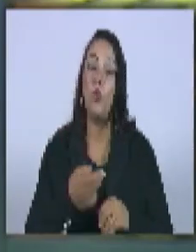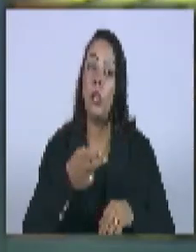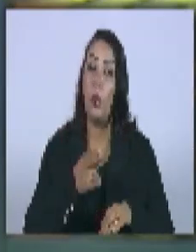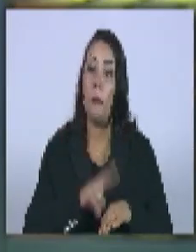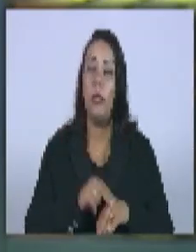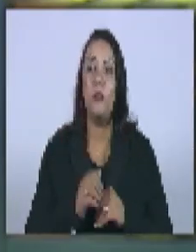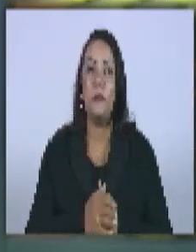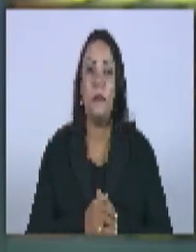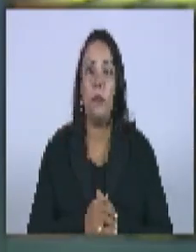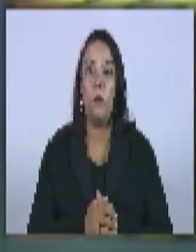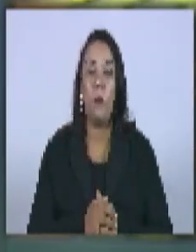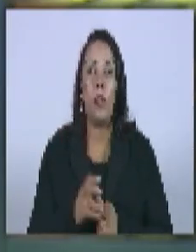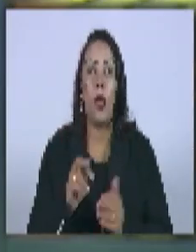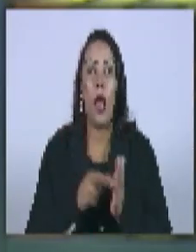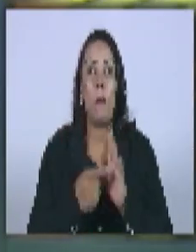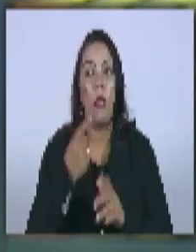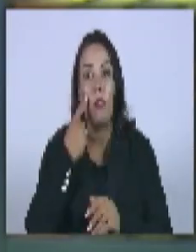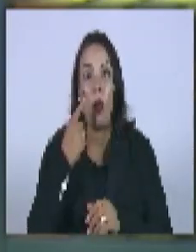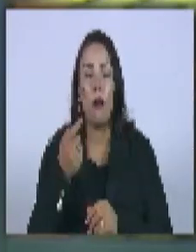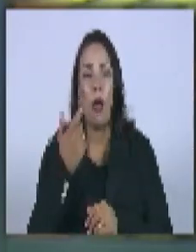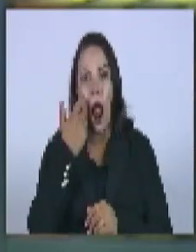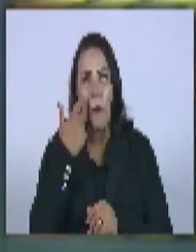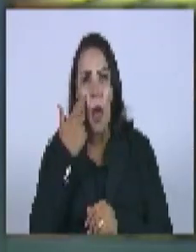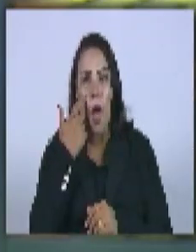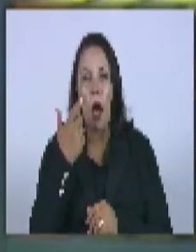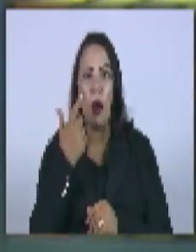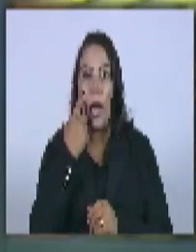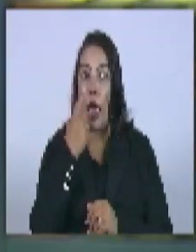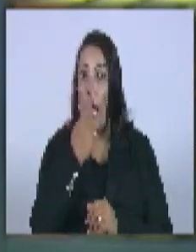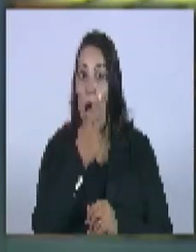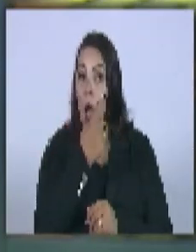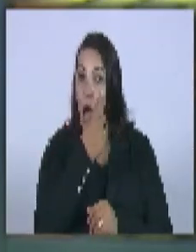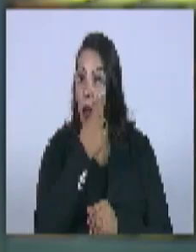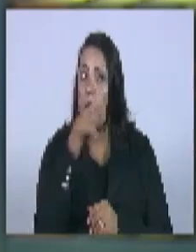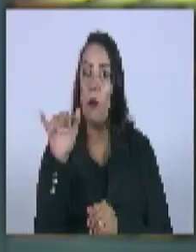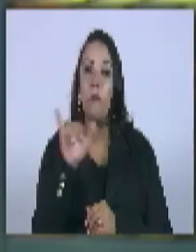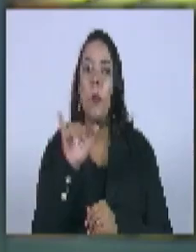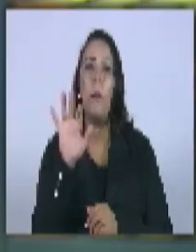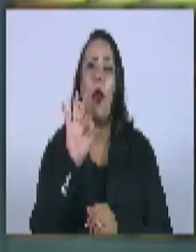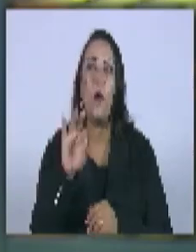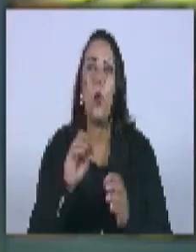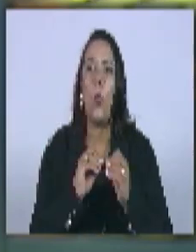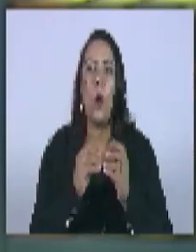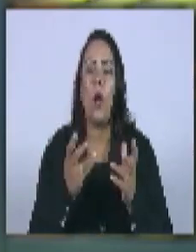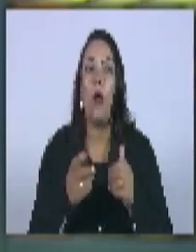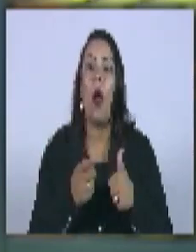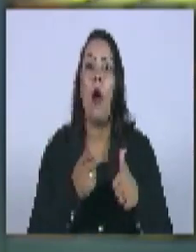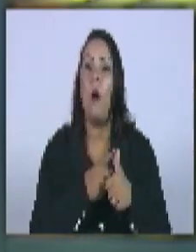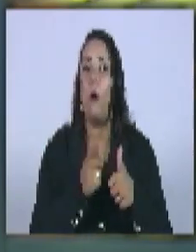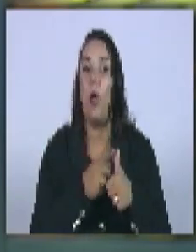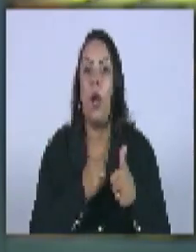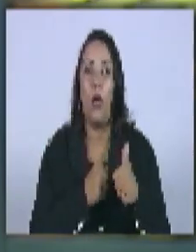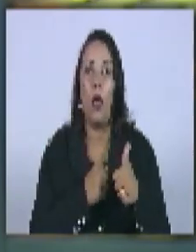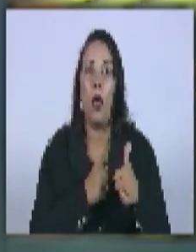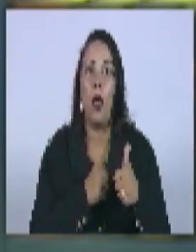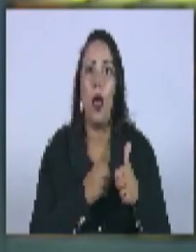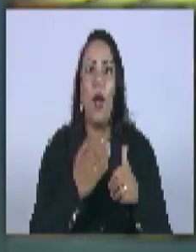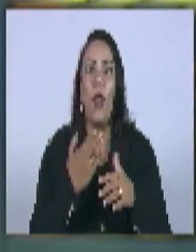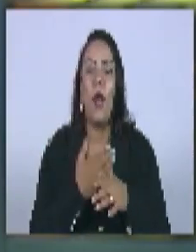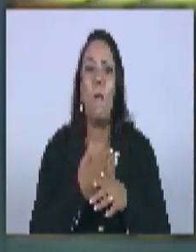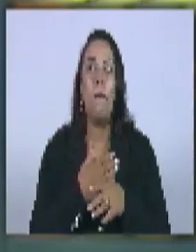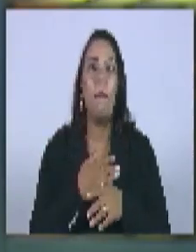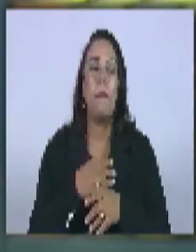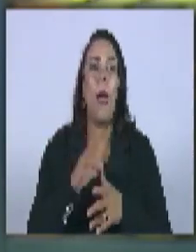طبعا الحادث ده بيلفت نظرنا لاكتر من نقطه النقطه الاولى العولمه